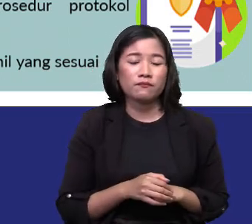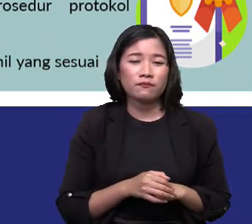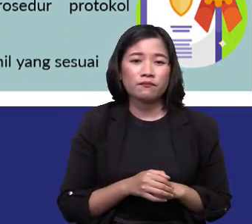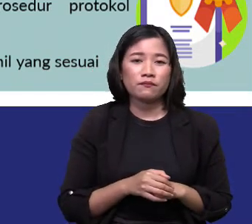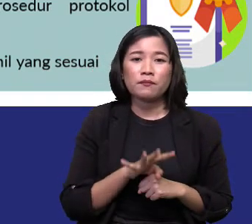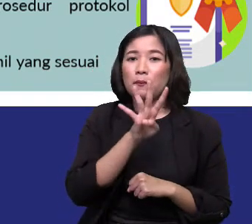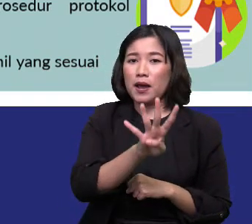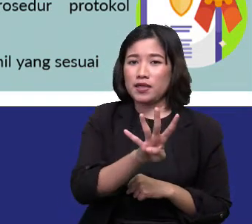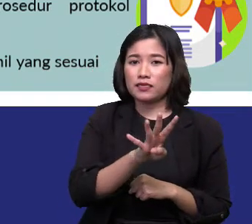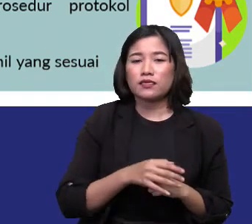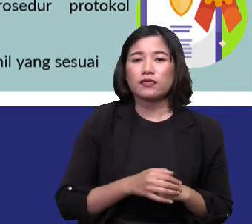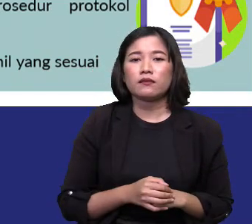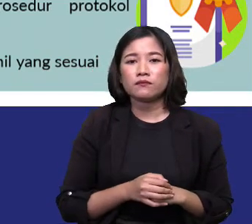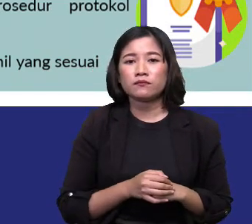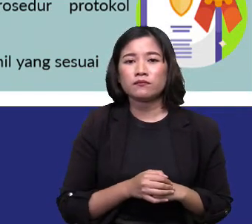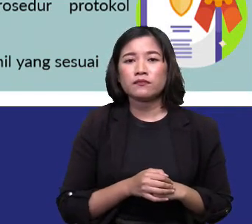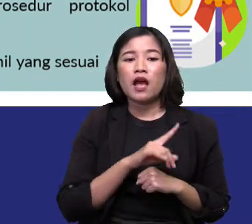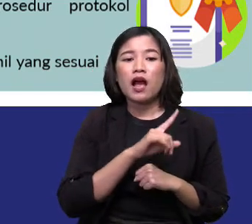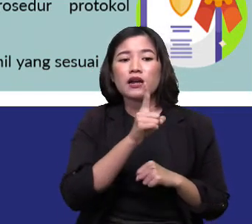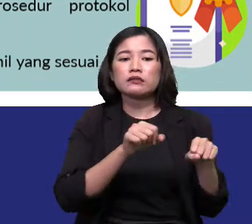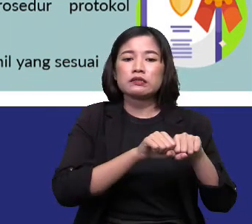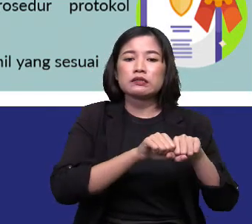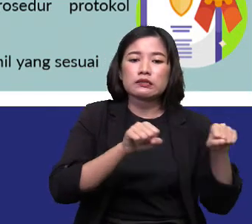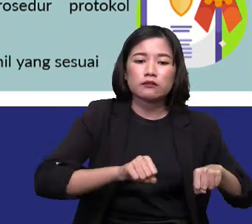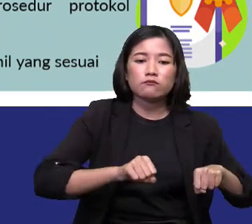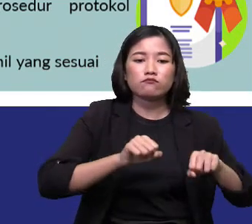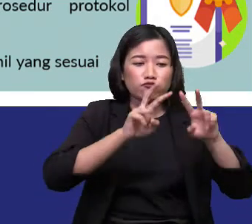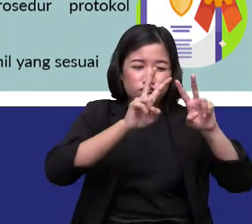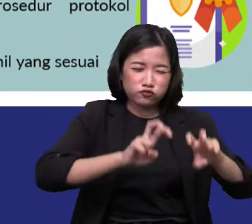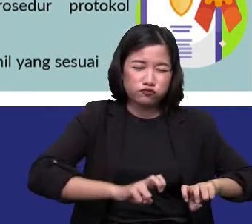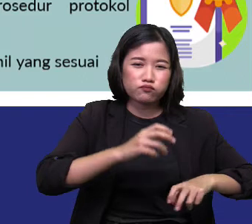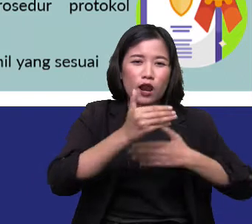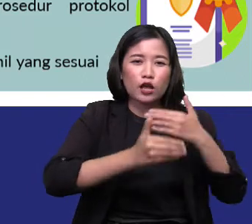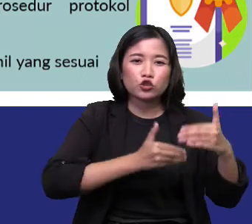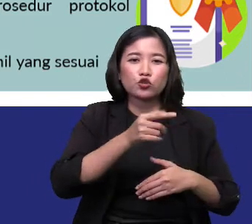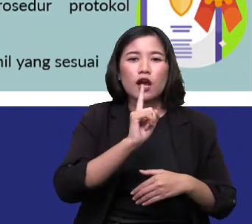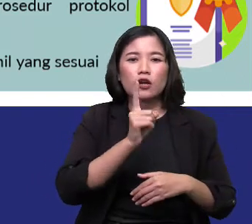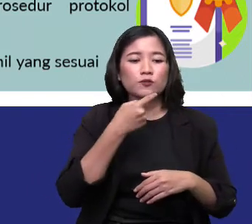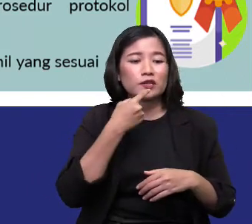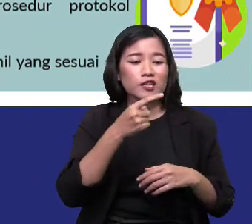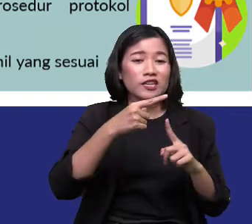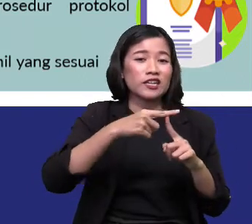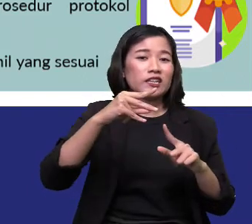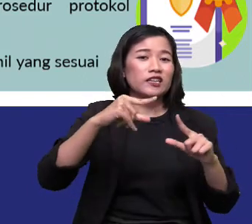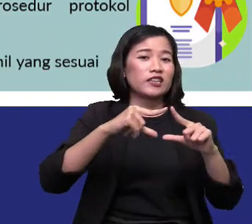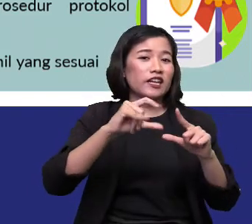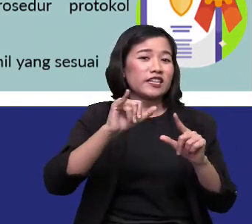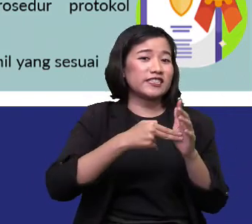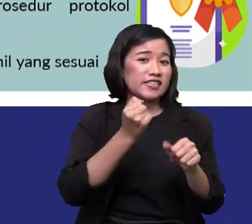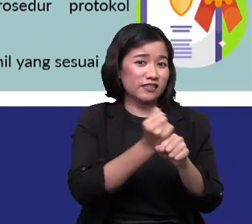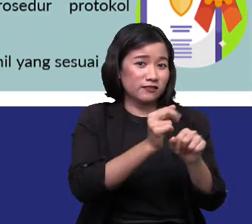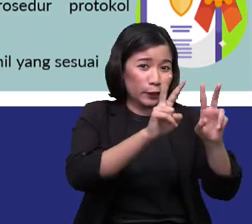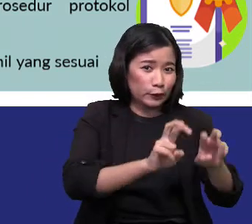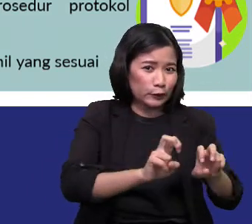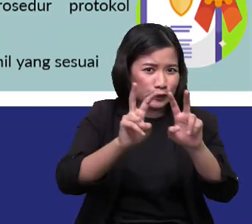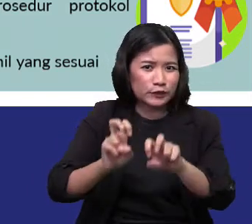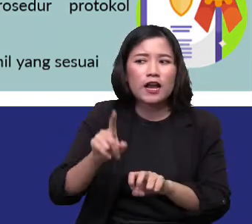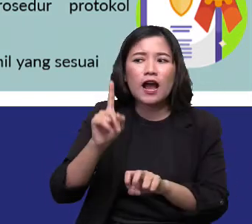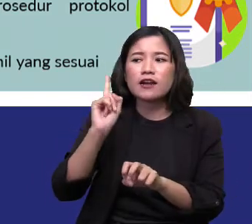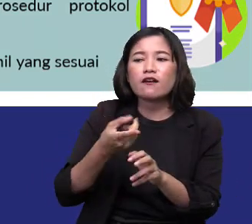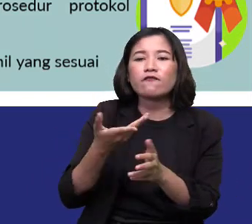memiliki mekanisme tindak lanjut baik racing maupun treatment kasus positif pelaku kegiatan berskala besar yaitu dengan menyediakan